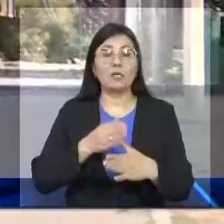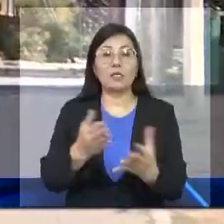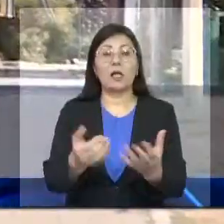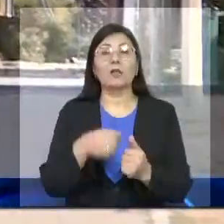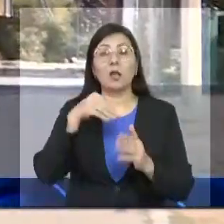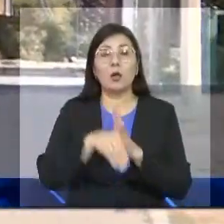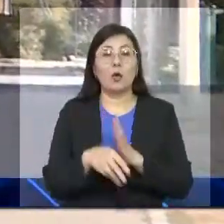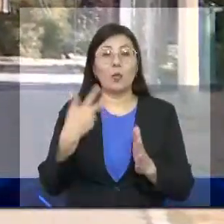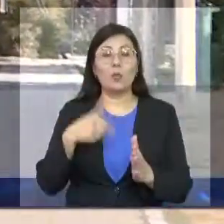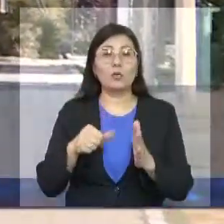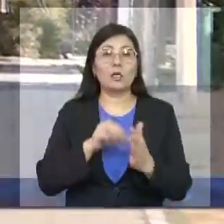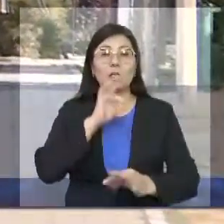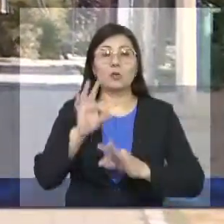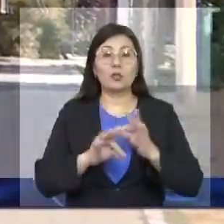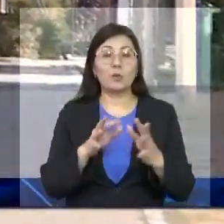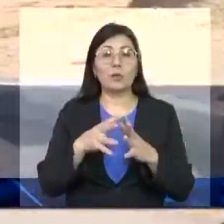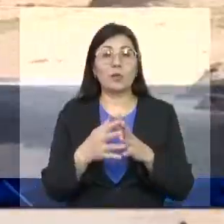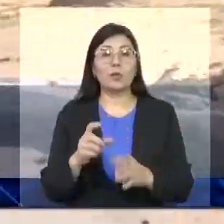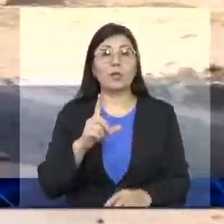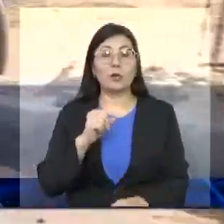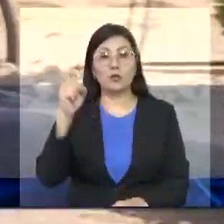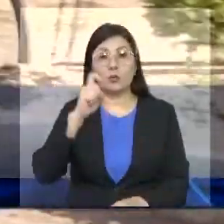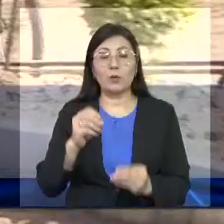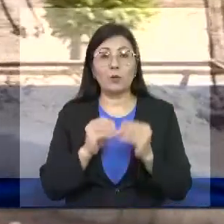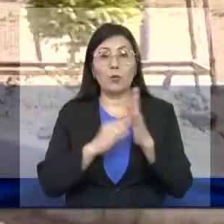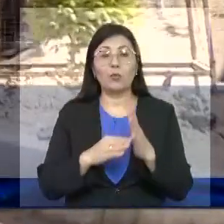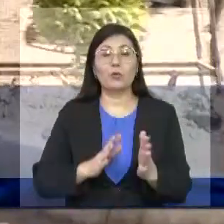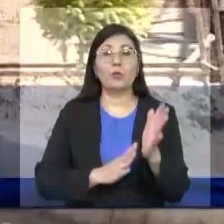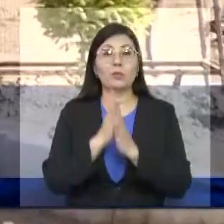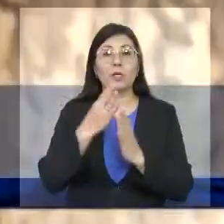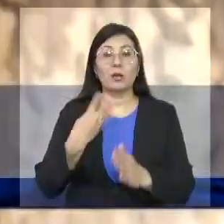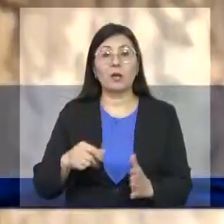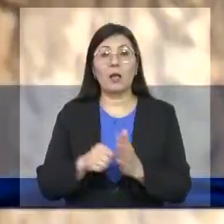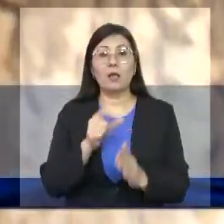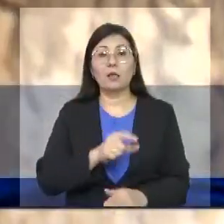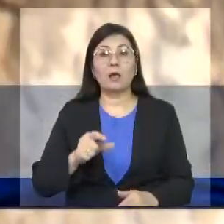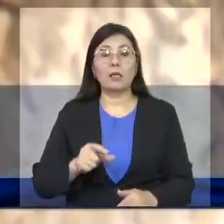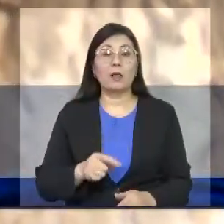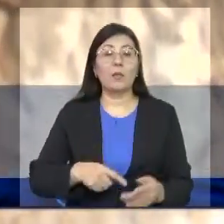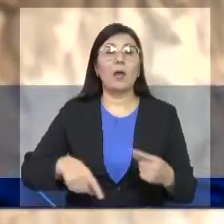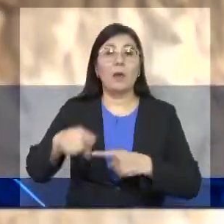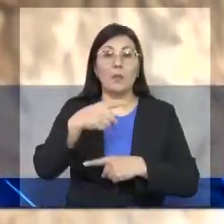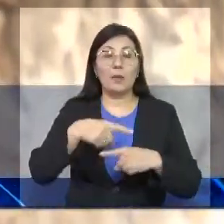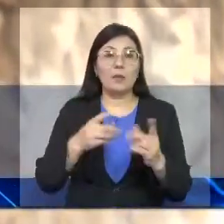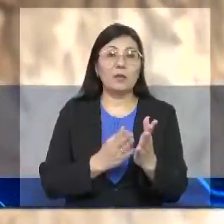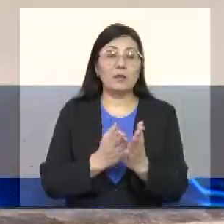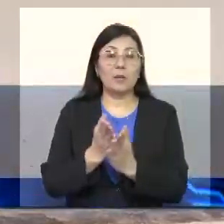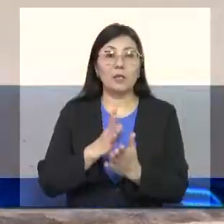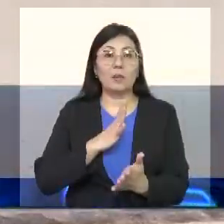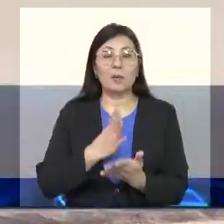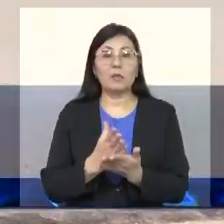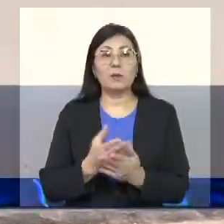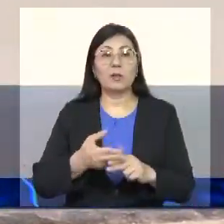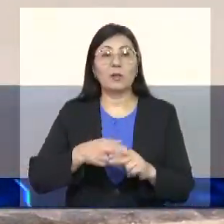Оның ішінде 36 жоба құс шаруашылығы бойынша, 19-ы өсімдік, ал 46 адам шағын және орта бизнес бағытында.